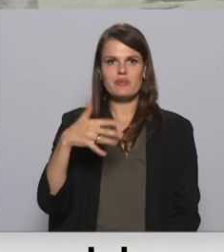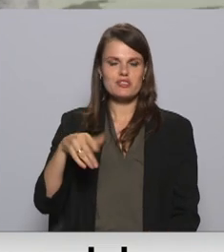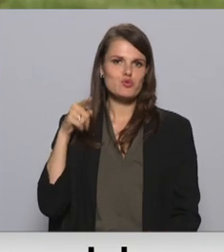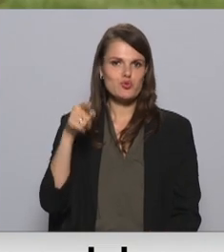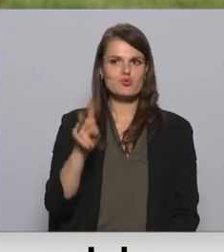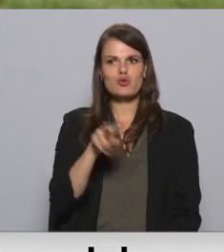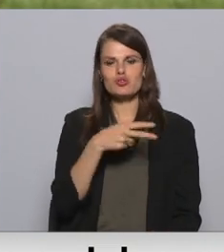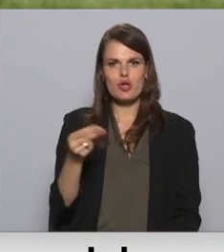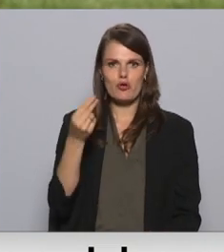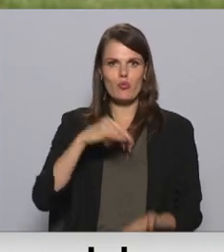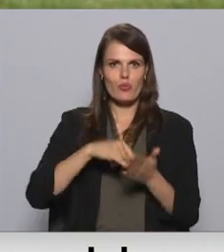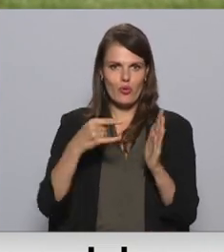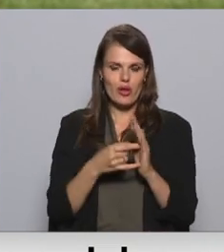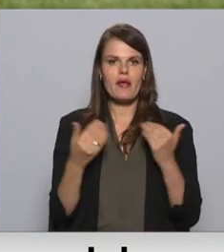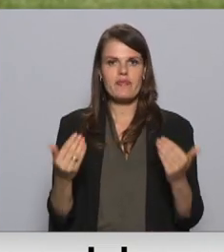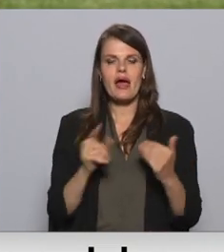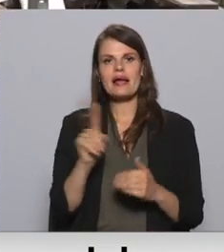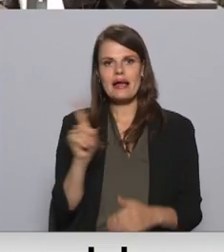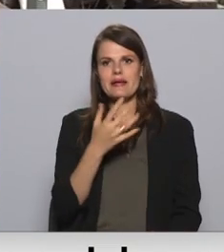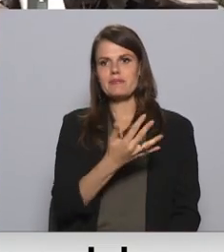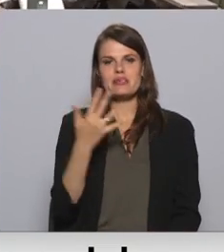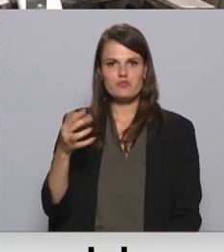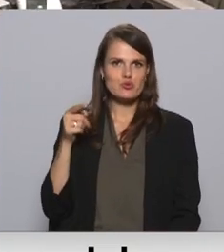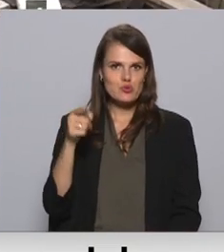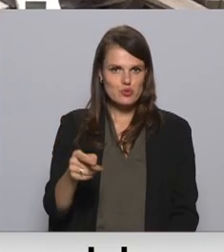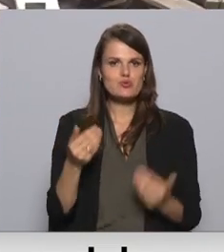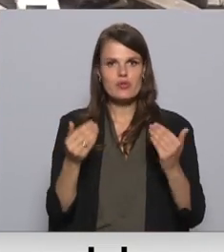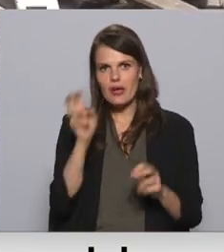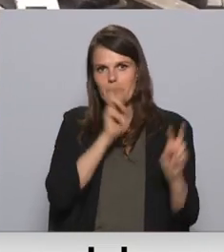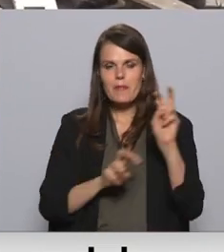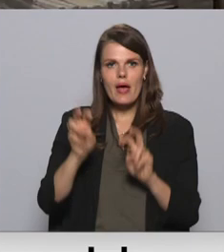no kuriem pagaidām biedrība ir 55 000, un šobrīd aktīvi